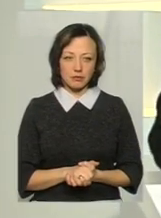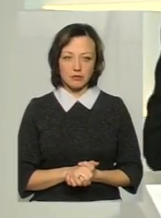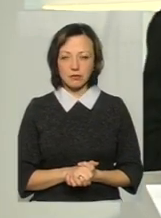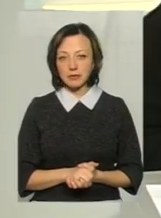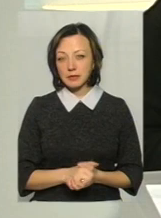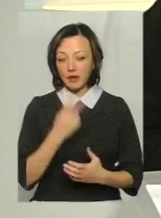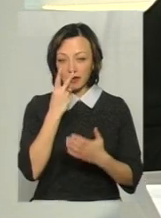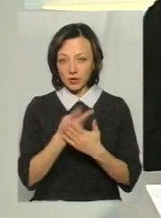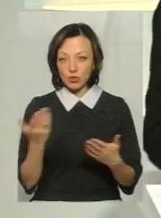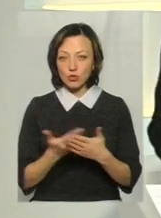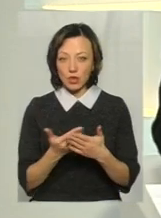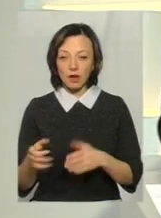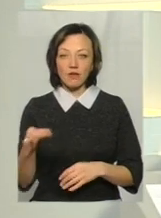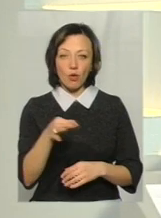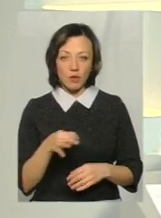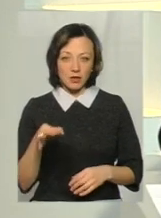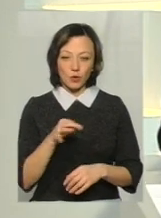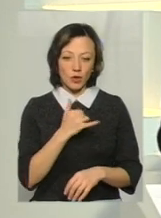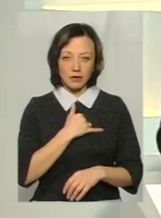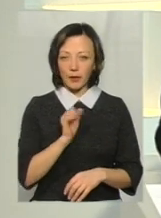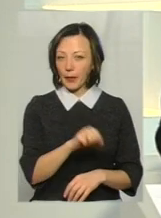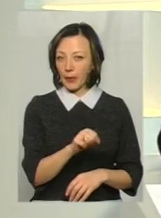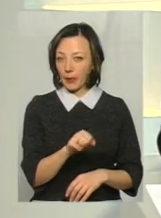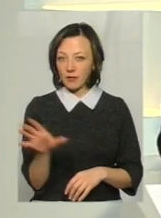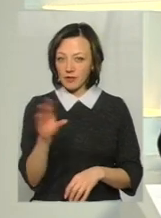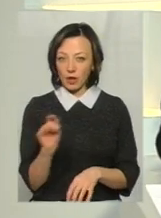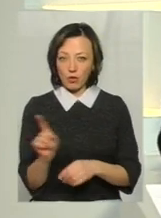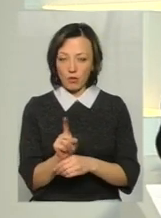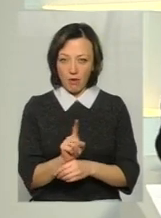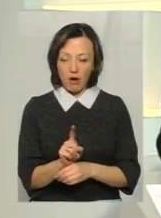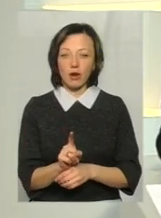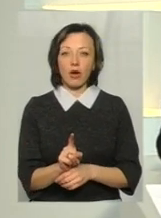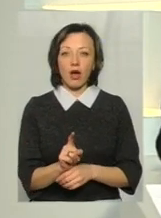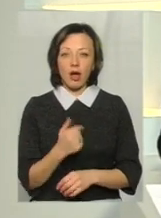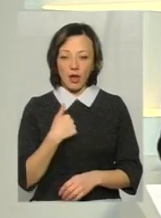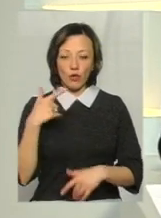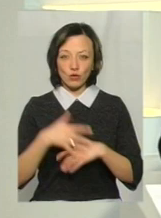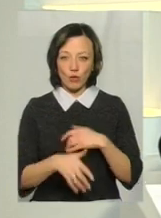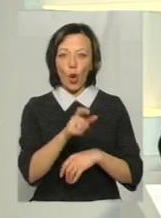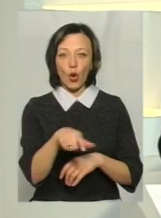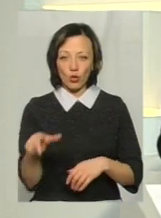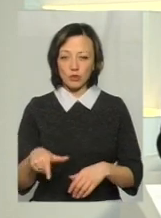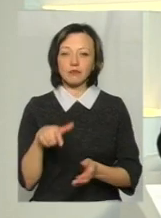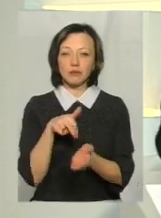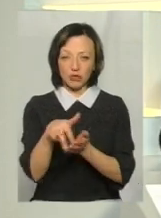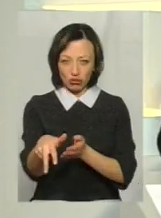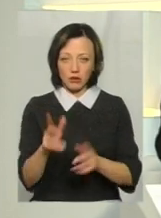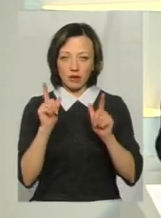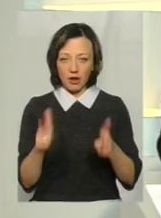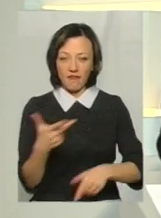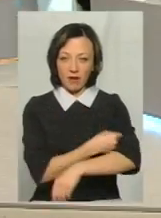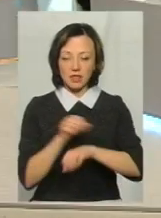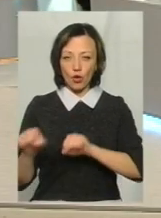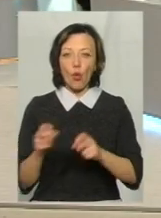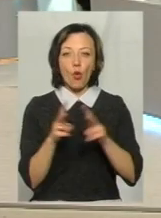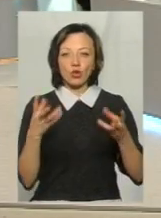Судячи з цього сюжету і в області, в нас все нормально. І я так розумію, люди пішли вакцинуватися. Хто ще не